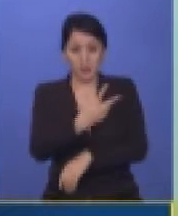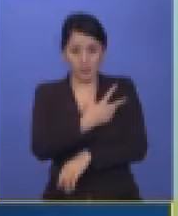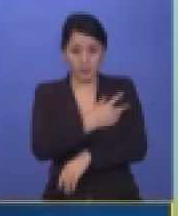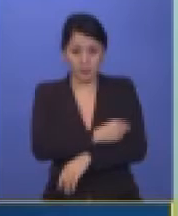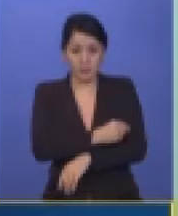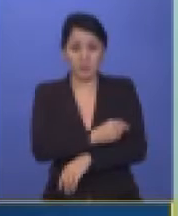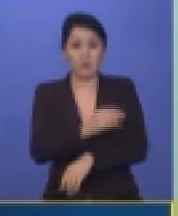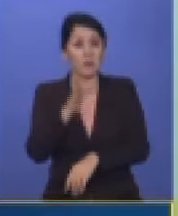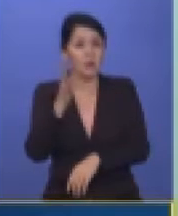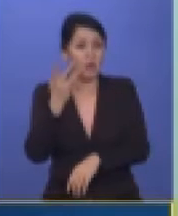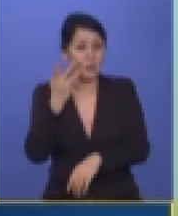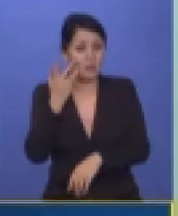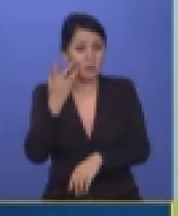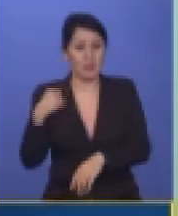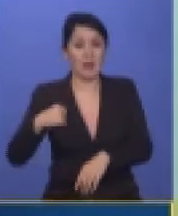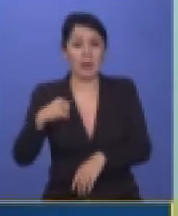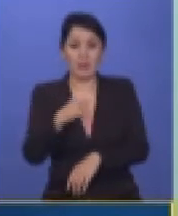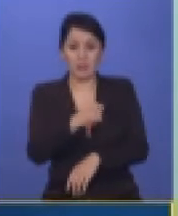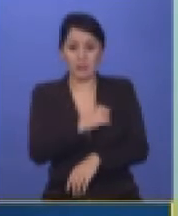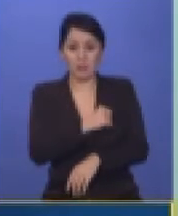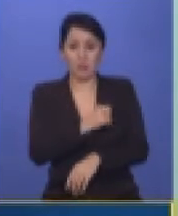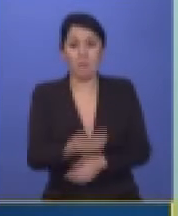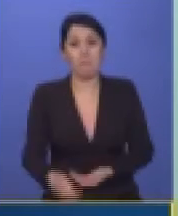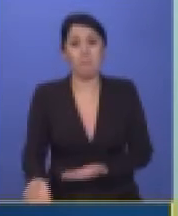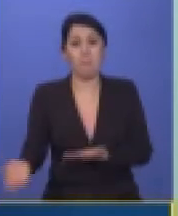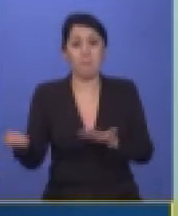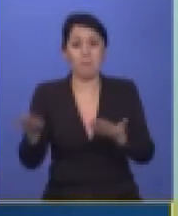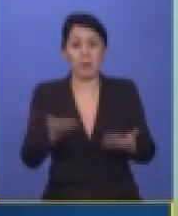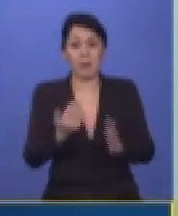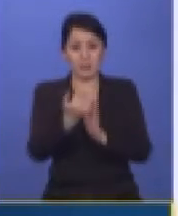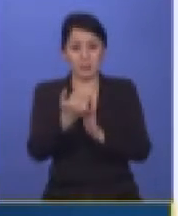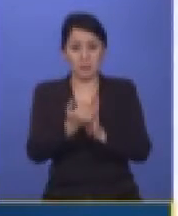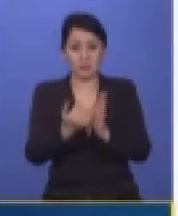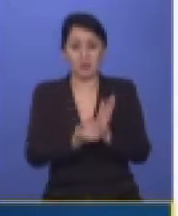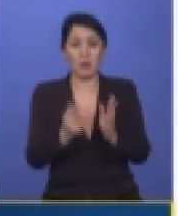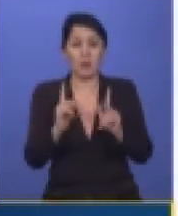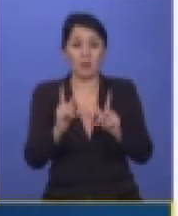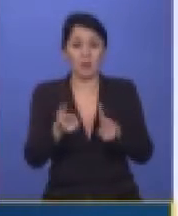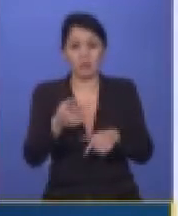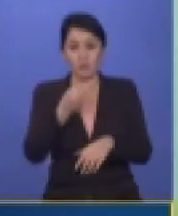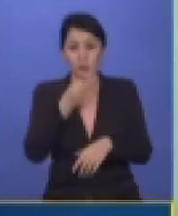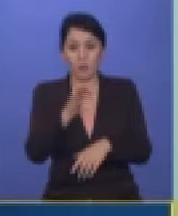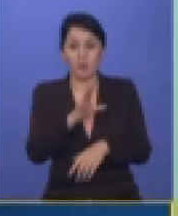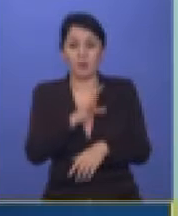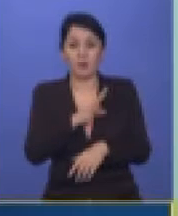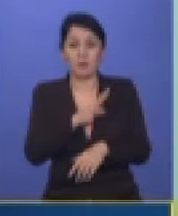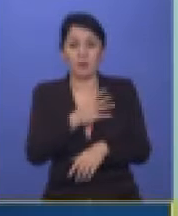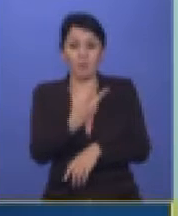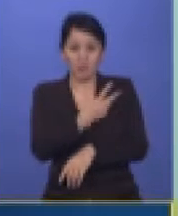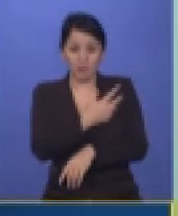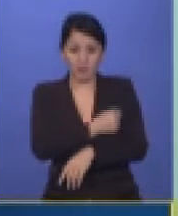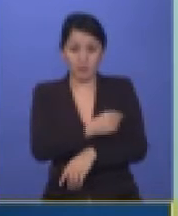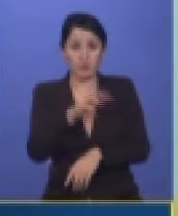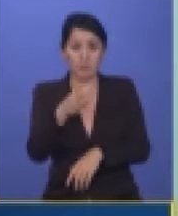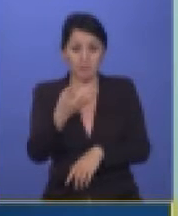приходят также, как и сами пациенты, также и приглашаем, согласно спискам, которые вакцинировались ранее. Те, кто вакцинировался по